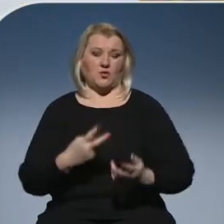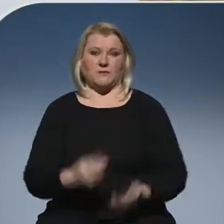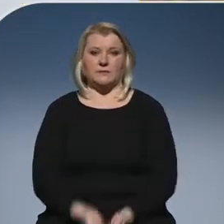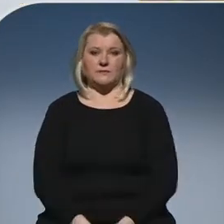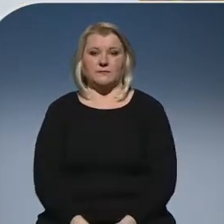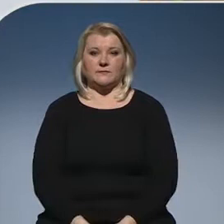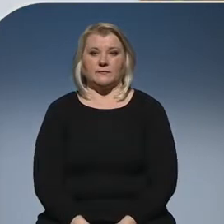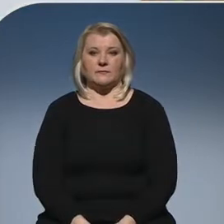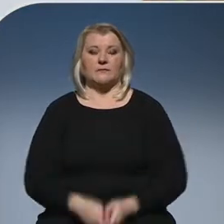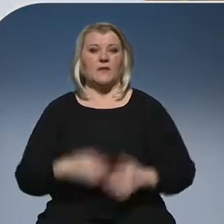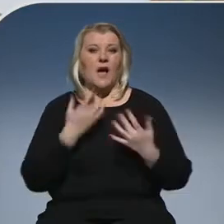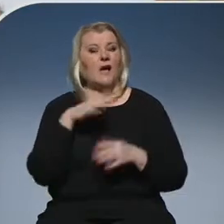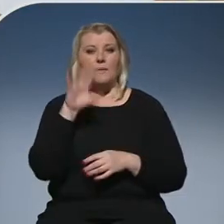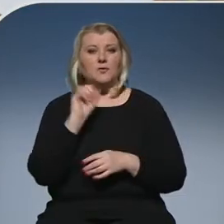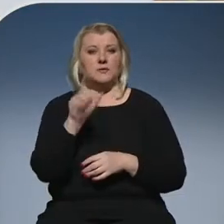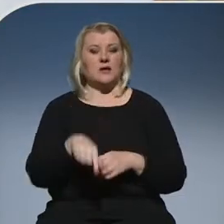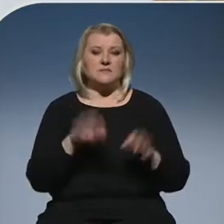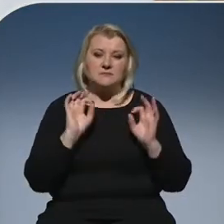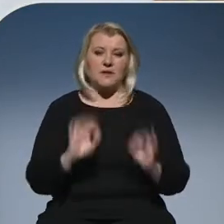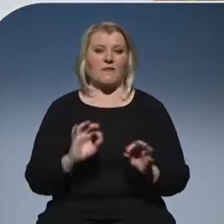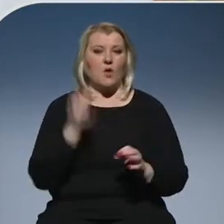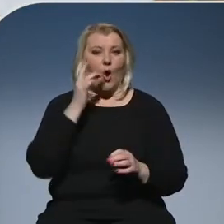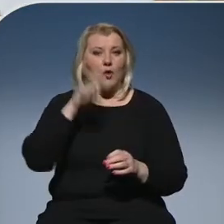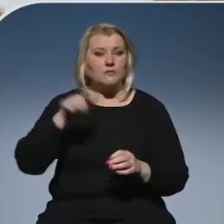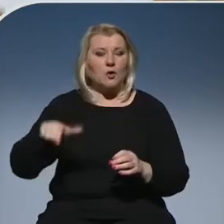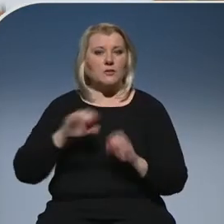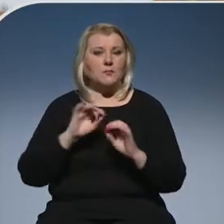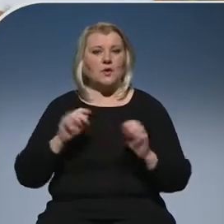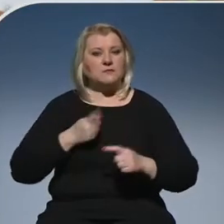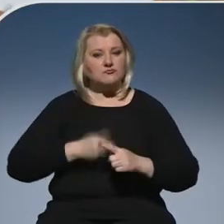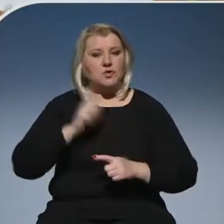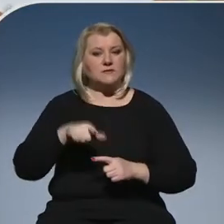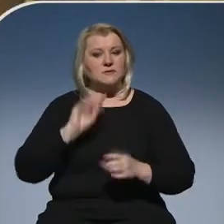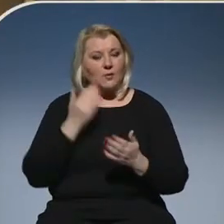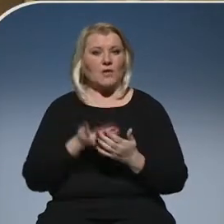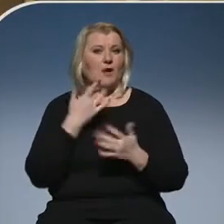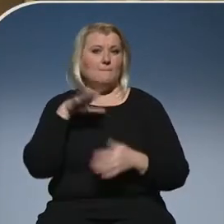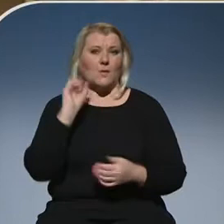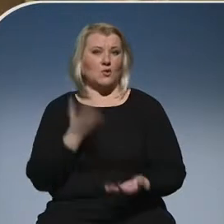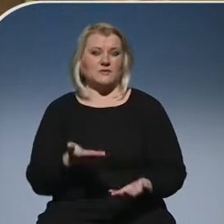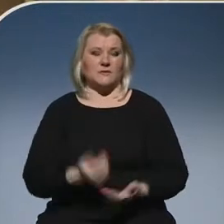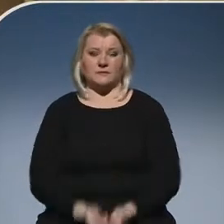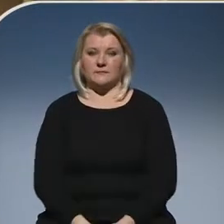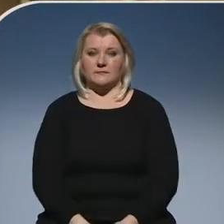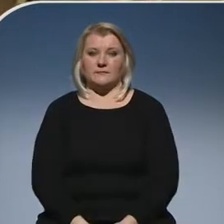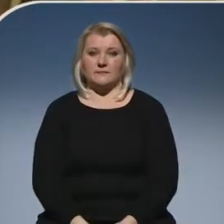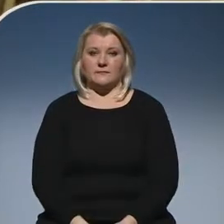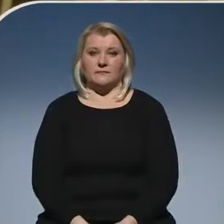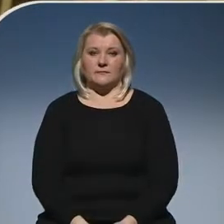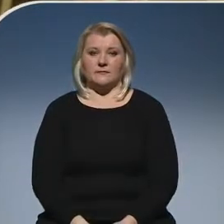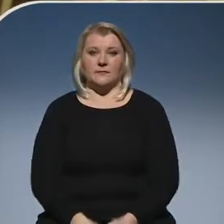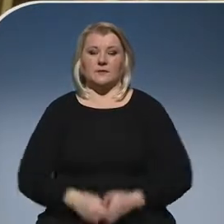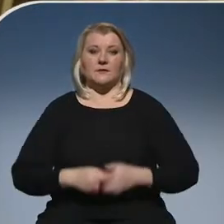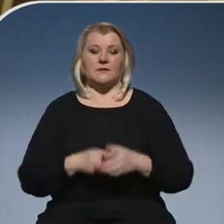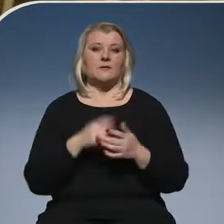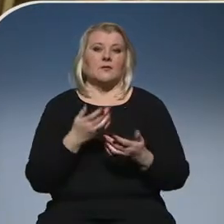poznáme toho správného poradce, právě toho odborníka, na kterého doporučujete se obrátit? Tak ideálně je to člověk, na kterého